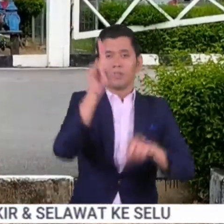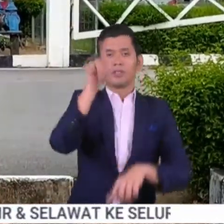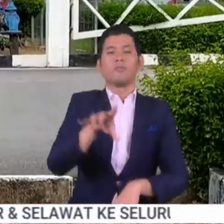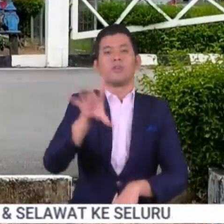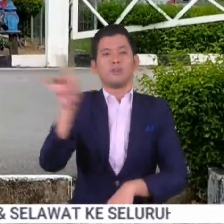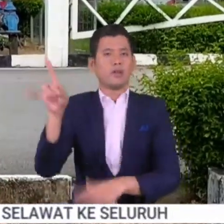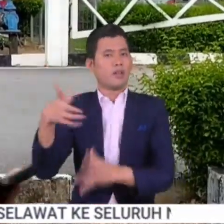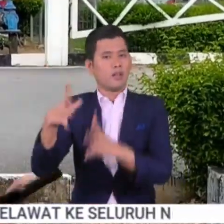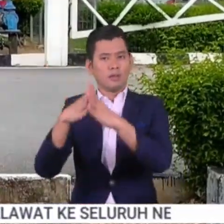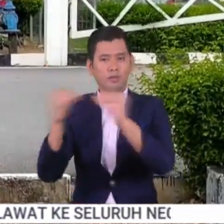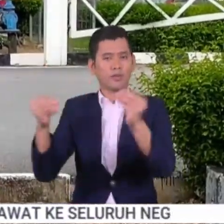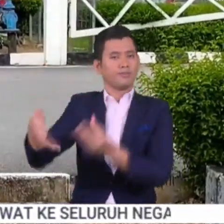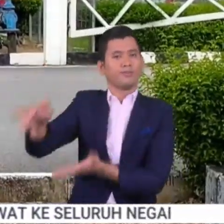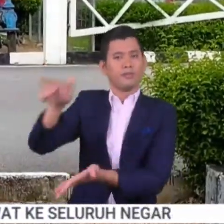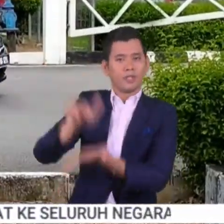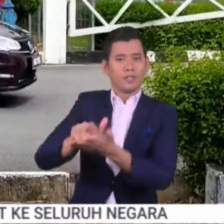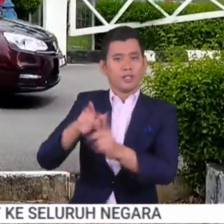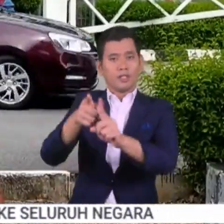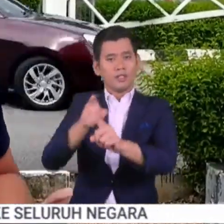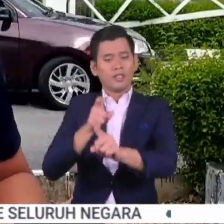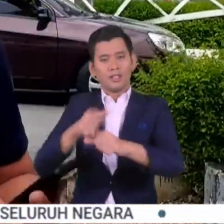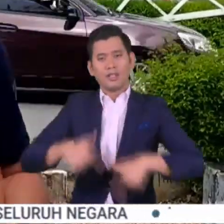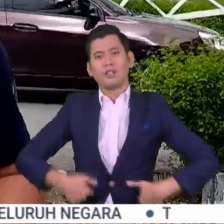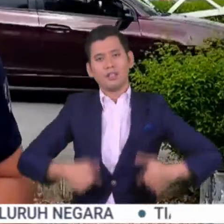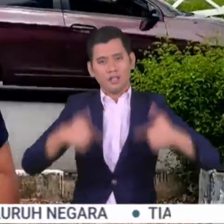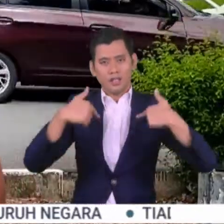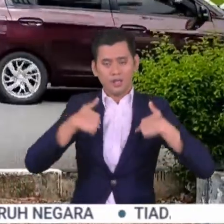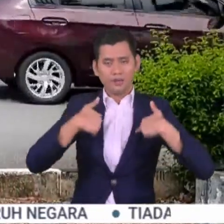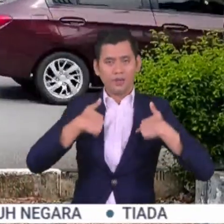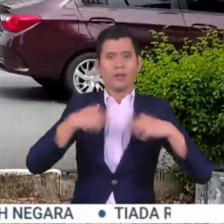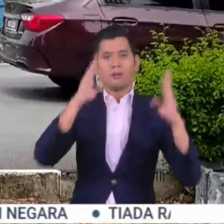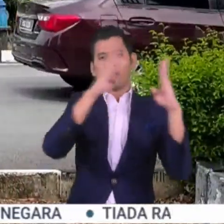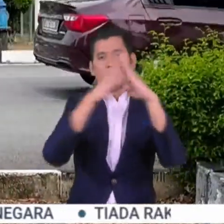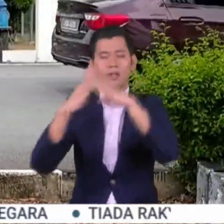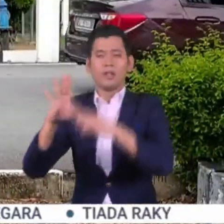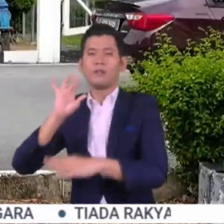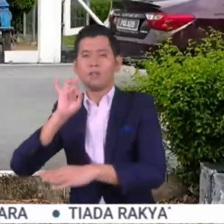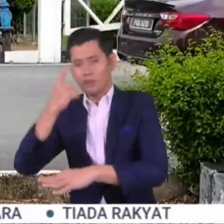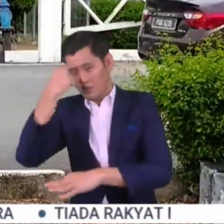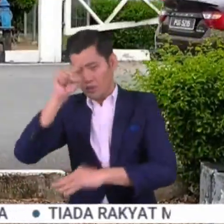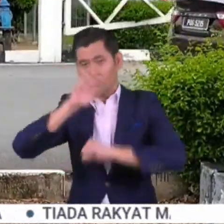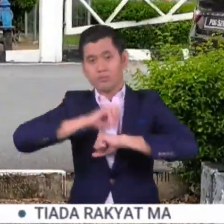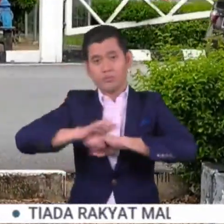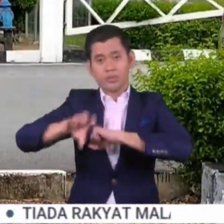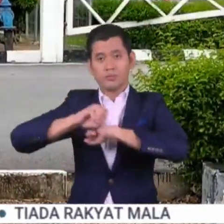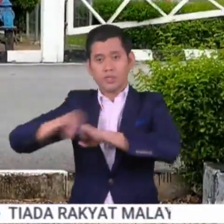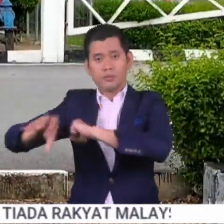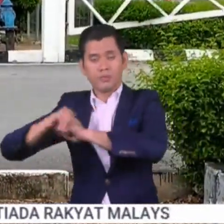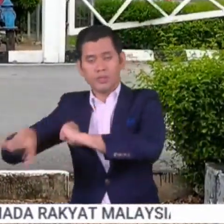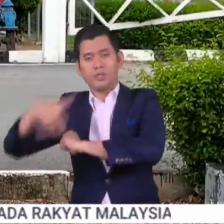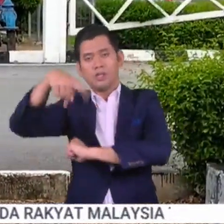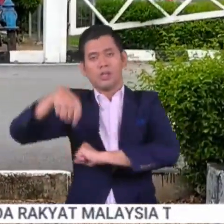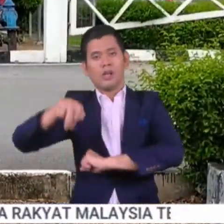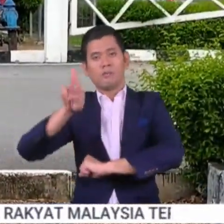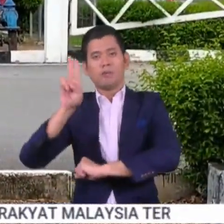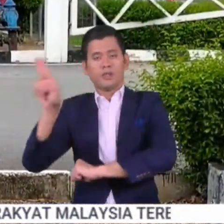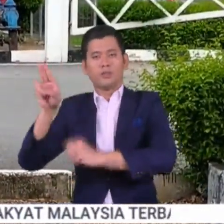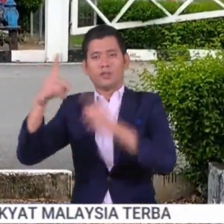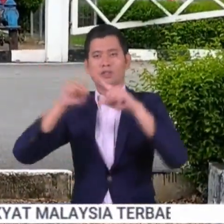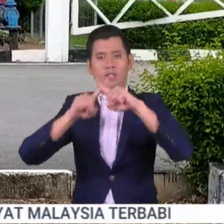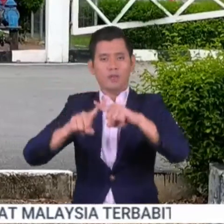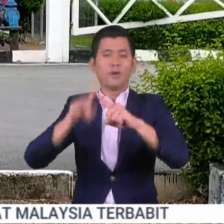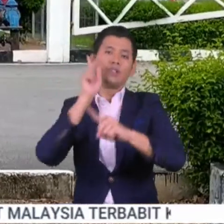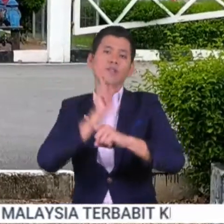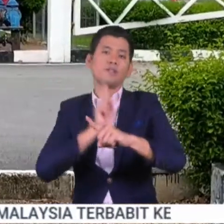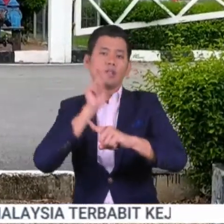saja laporan yang dapat saya bawakan langsung dari Bandaraya Alustar sempena kempen Pilihan Raya Umum PRU Dewan Negeri